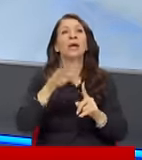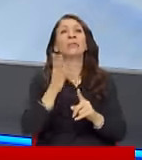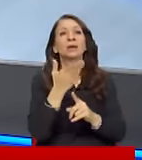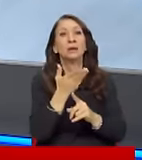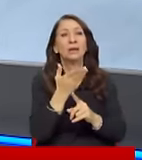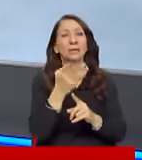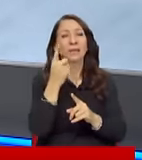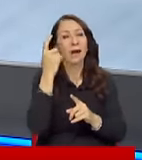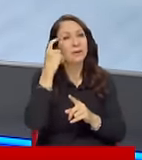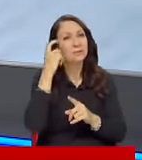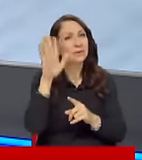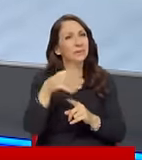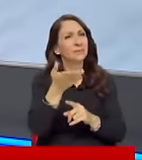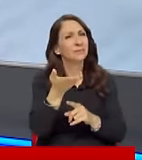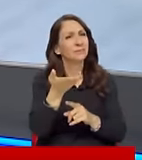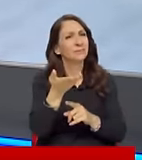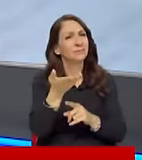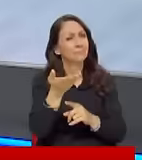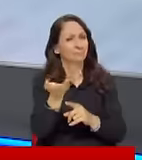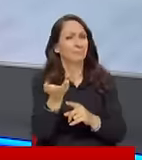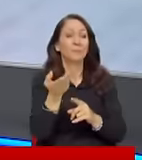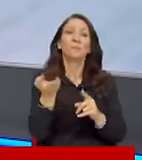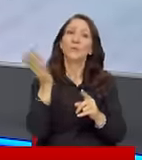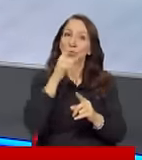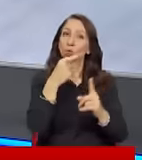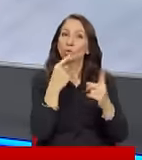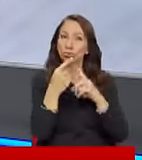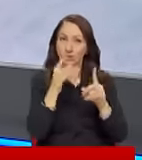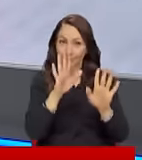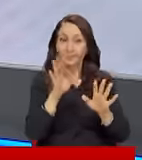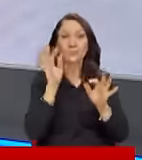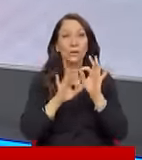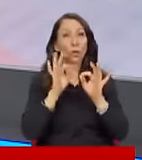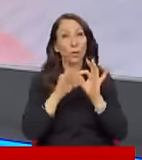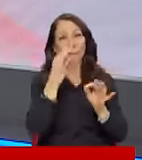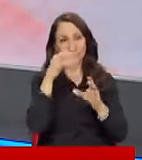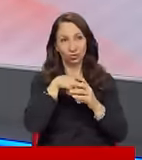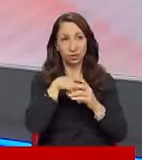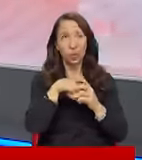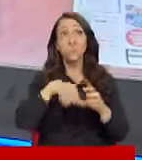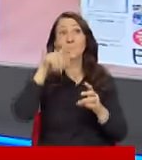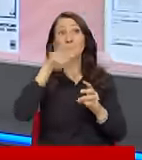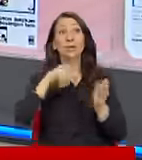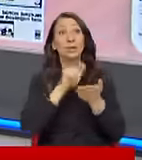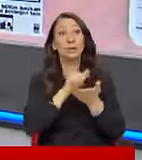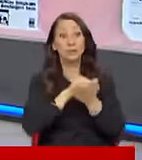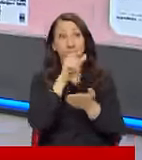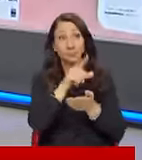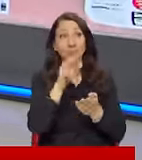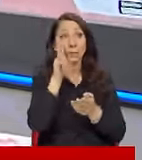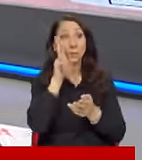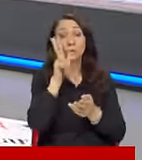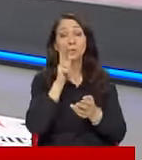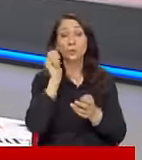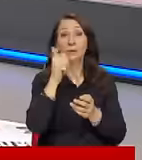midir? Bir de aklımızın bir köşesinde o olsun. Dönelim, bunu konuşacağız ekonomi haberlerinde. Bir Gün gazetesi son